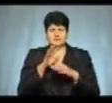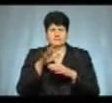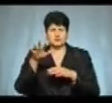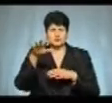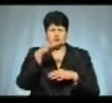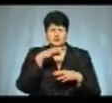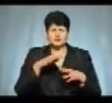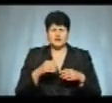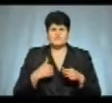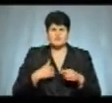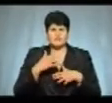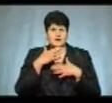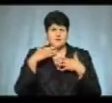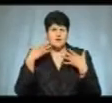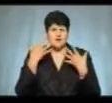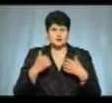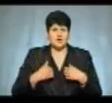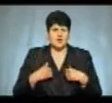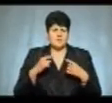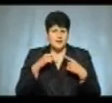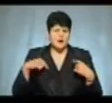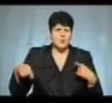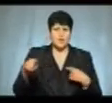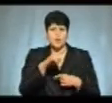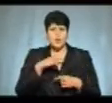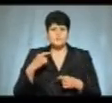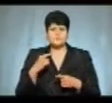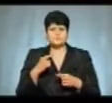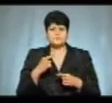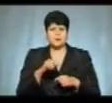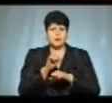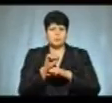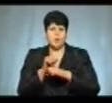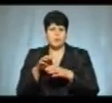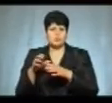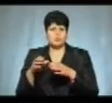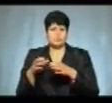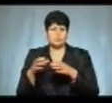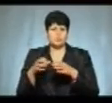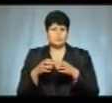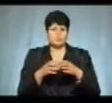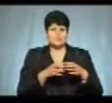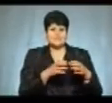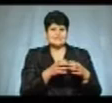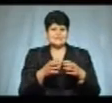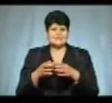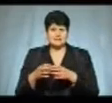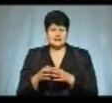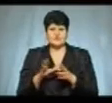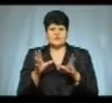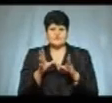літають, військових багато, ну, якби армія кругом, блокпости. Все в такому